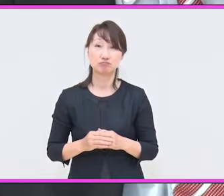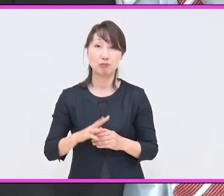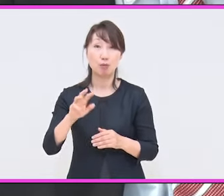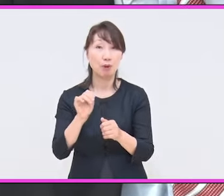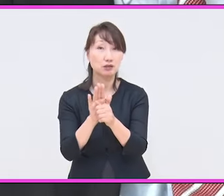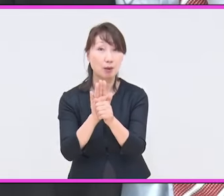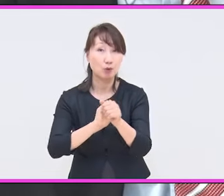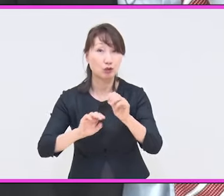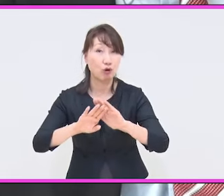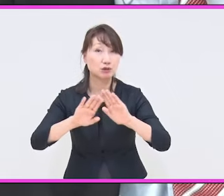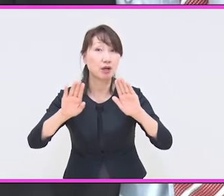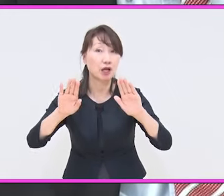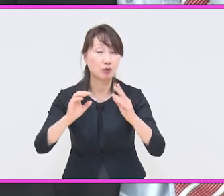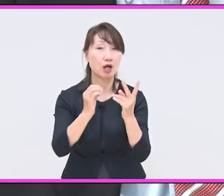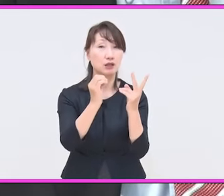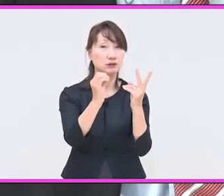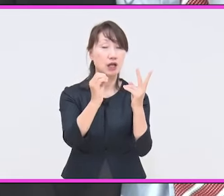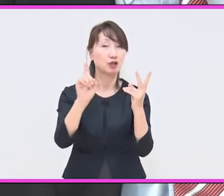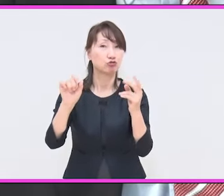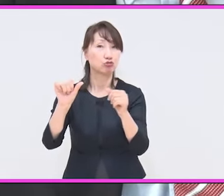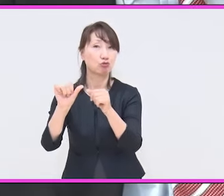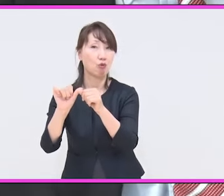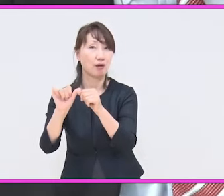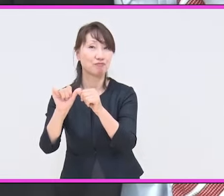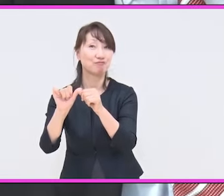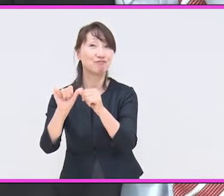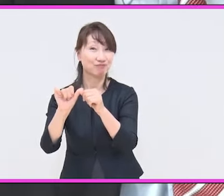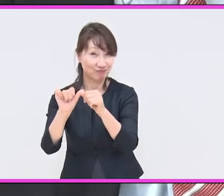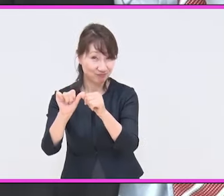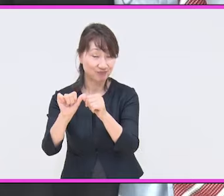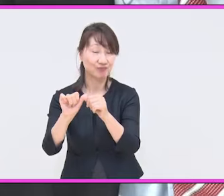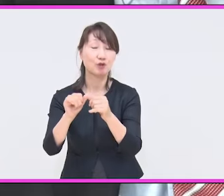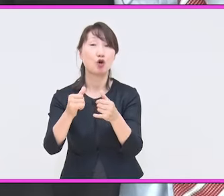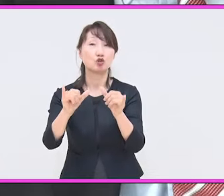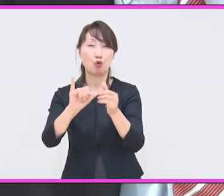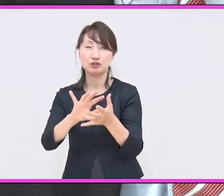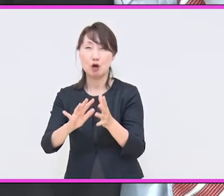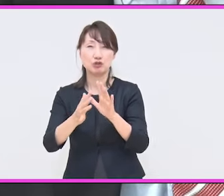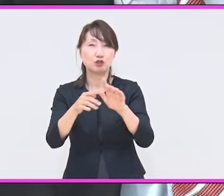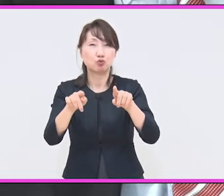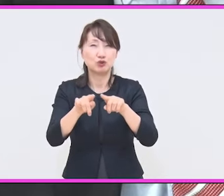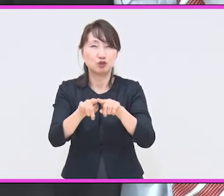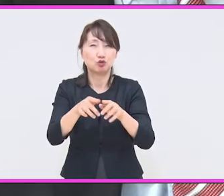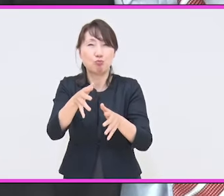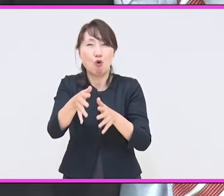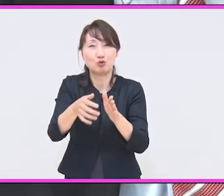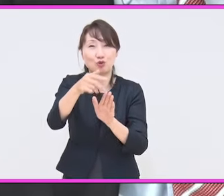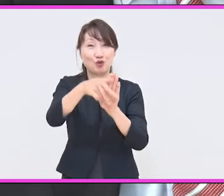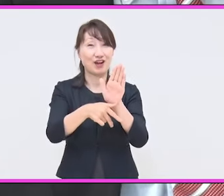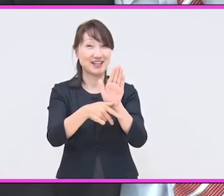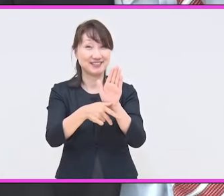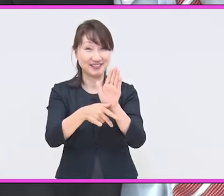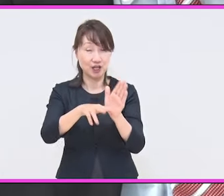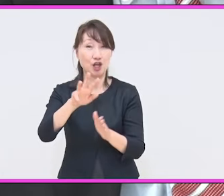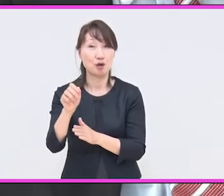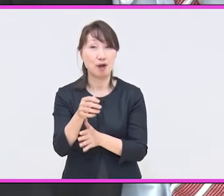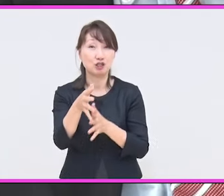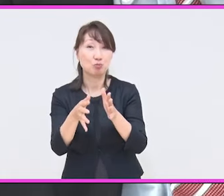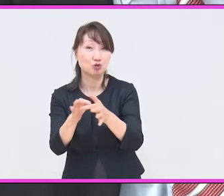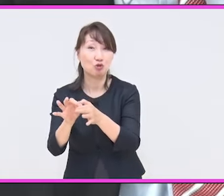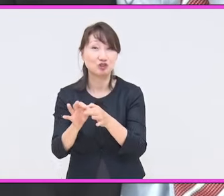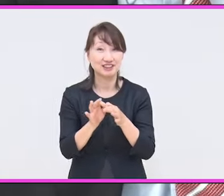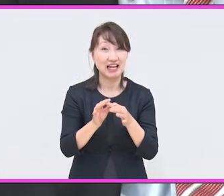動がスタートしたのが2015年、ソーシャルチェンジウィズスポーツをスローガンにパラスポーツを通じた社会